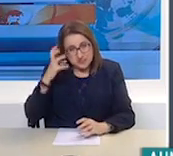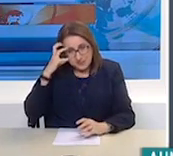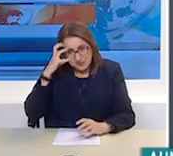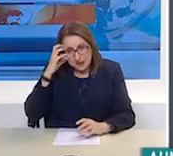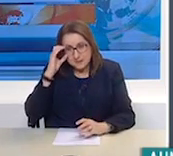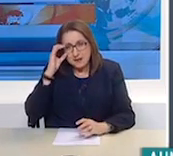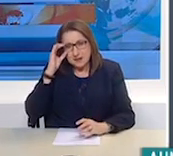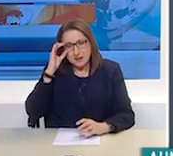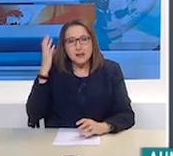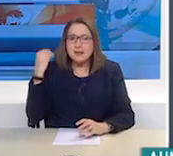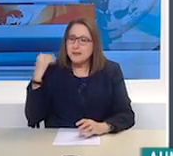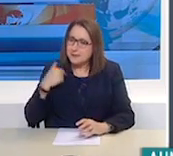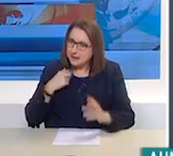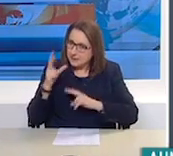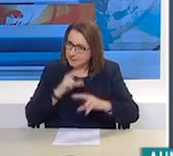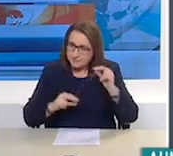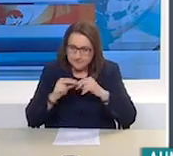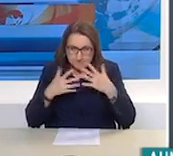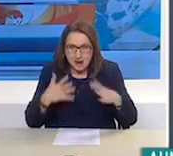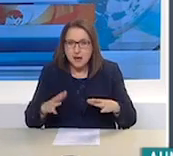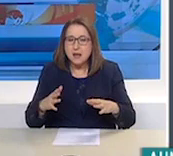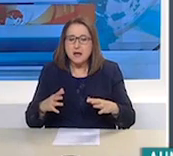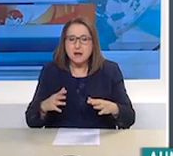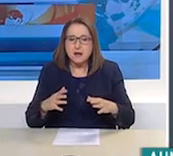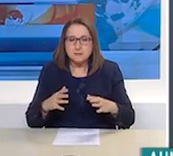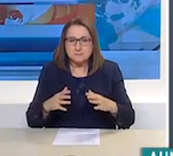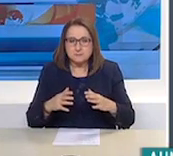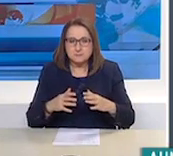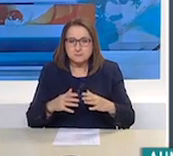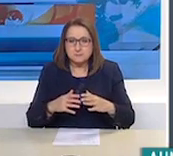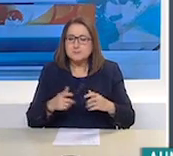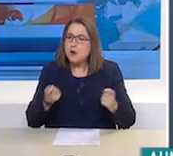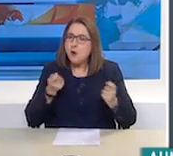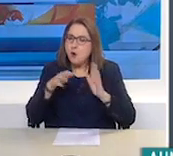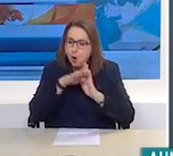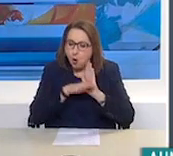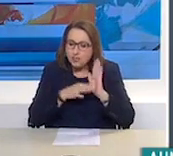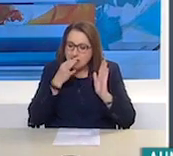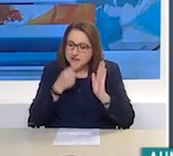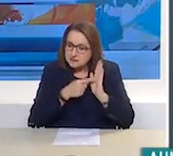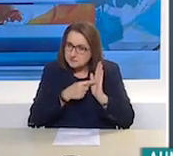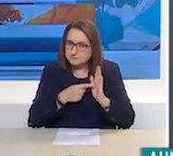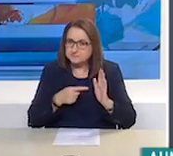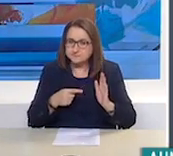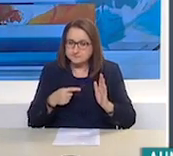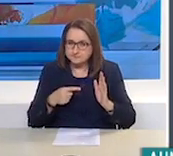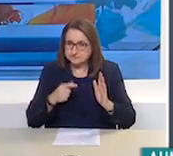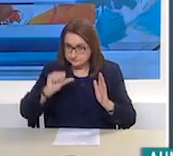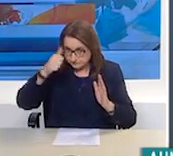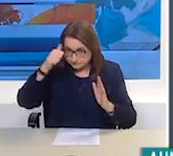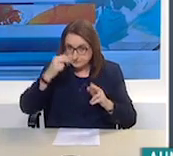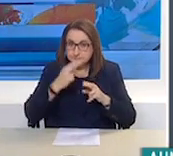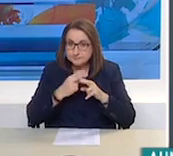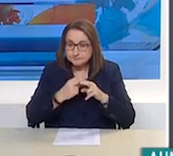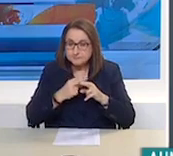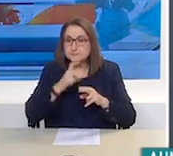ότι είχαμε συστήσει τότε, στις οδηγίες που είχαμε βγάλει, λέγαμε ότι πρώτον,